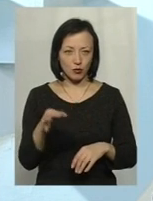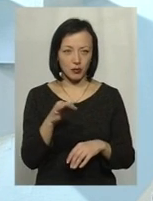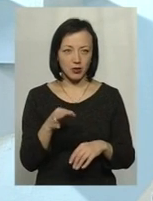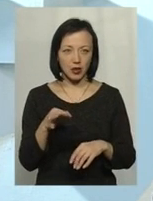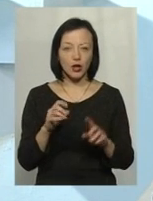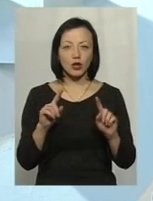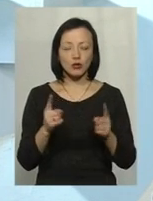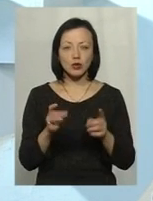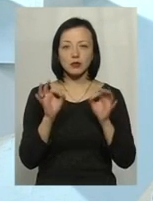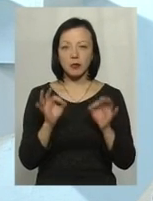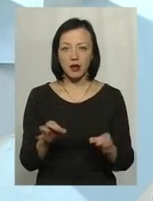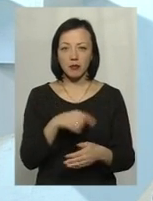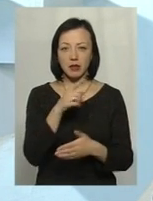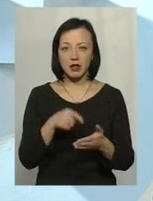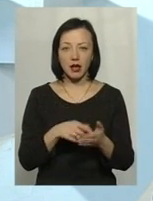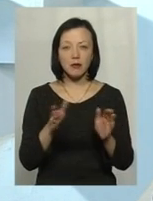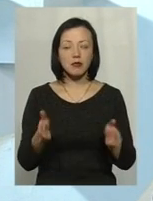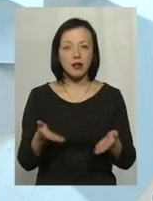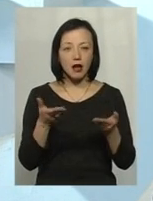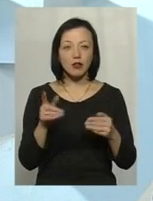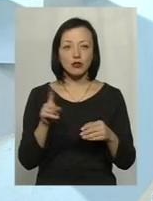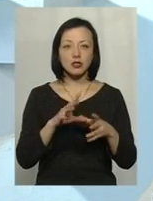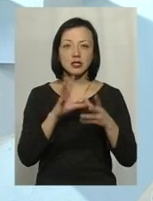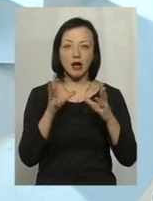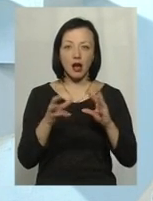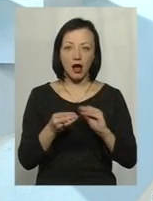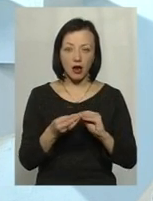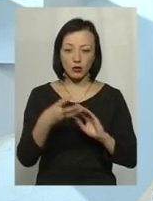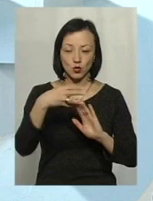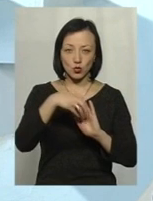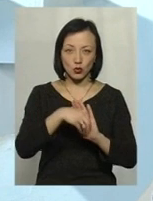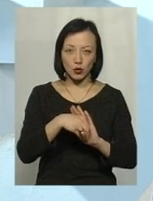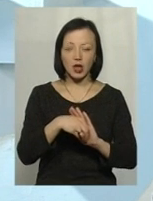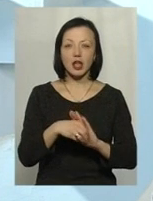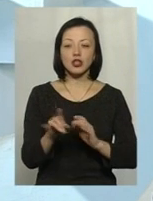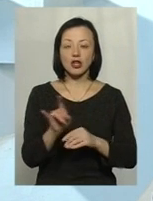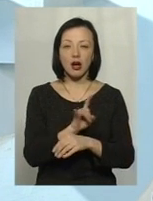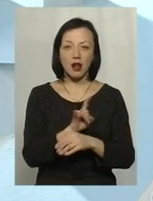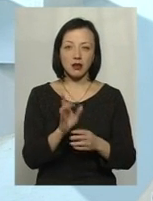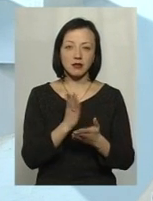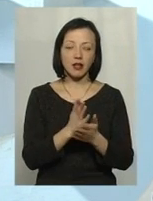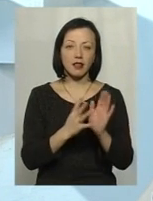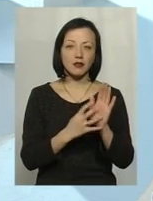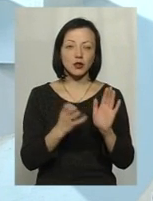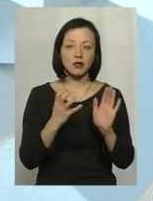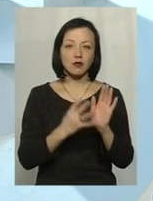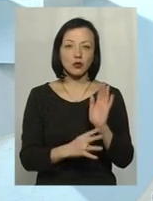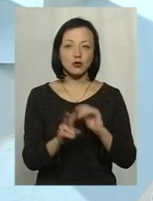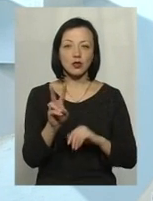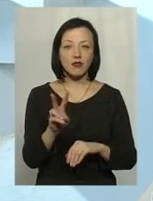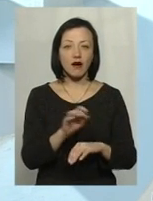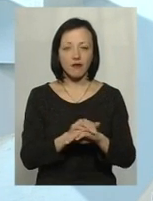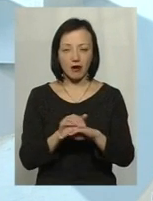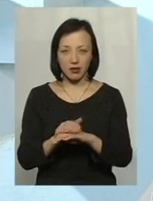Дуже слушне питання ви підняли по тій причині, що в загальній структурі сьогодні шахрайства складають 992